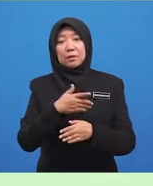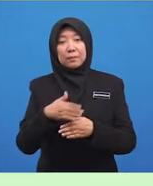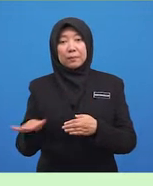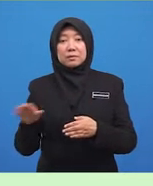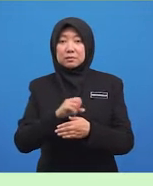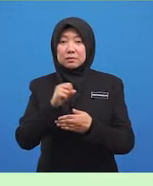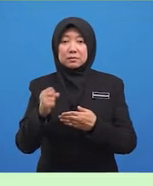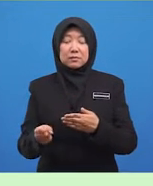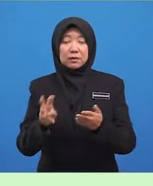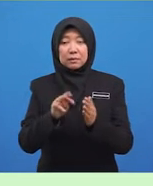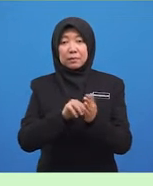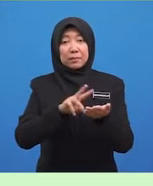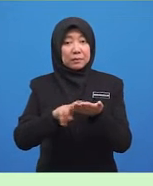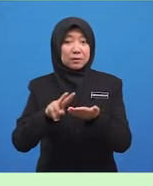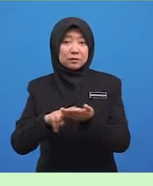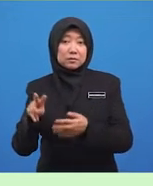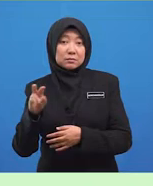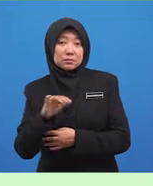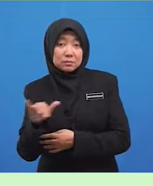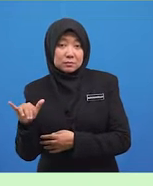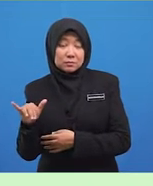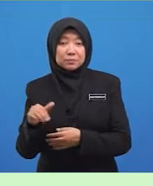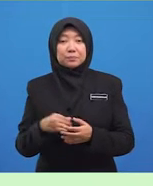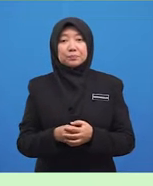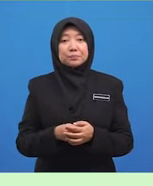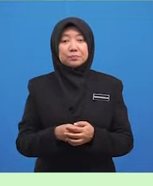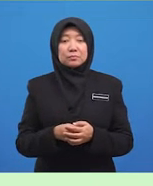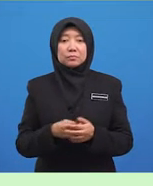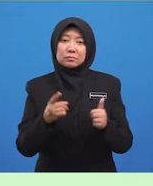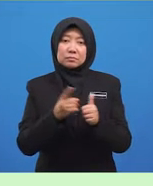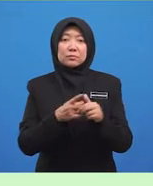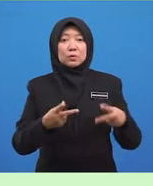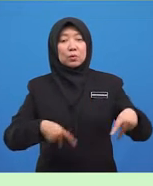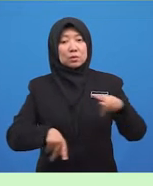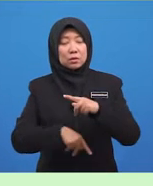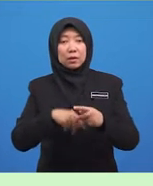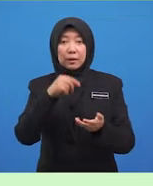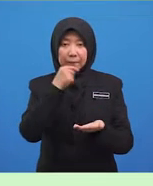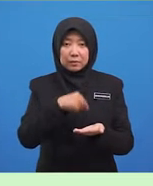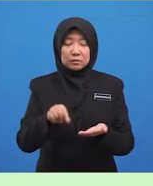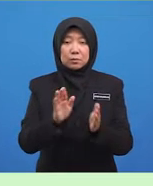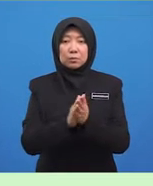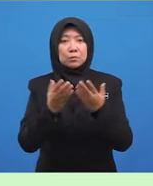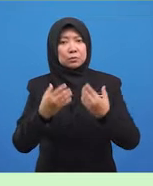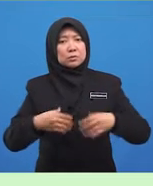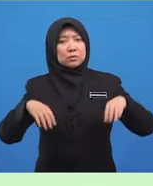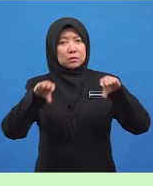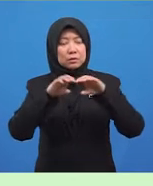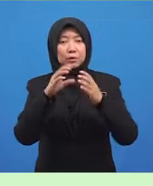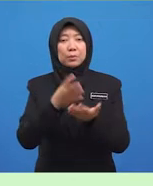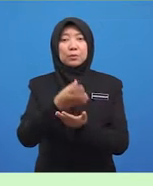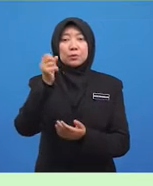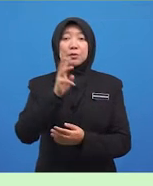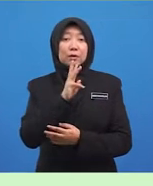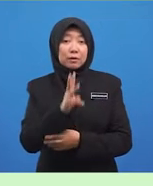membacanya. Pilihan kata majmuk yang diberi ialah kotak pensel, buku cerita